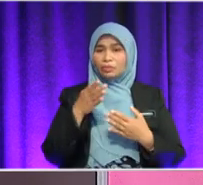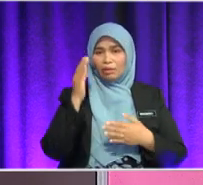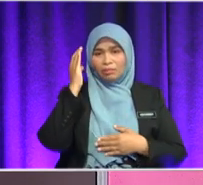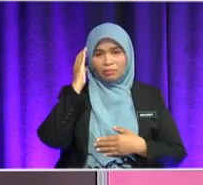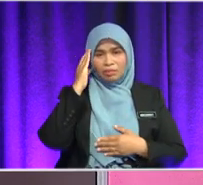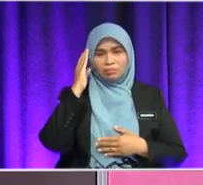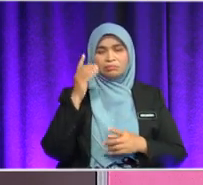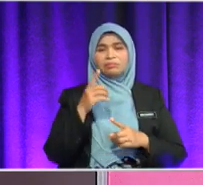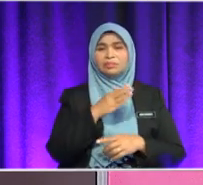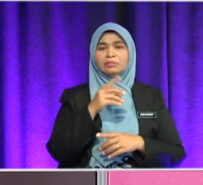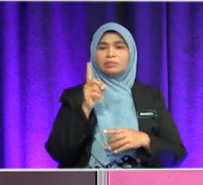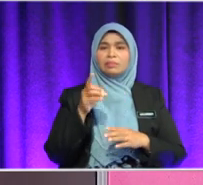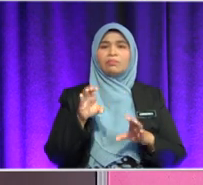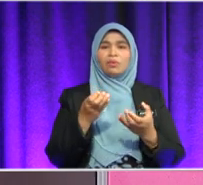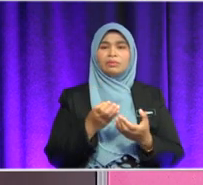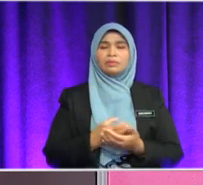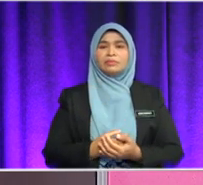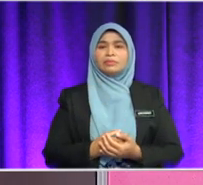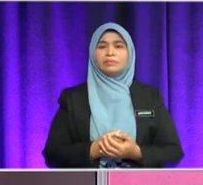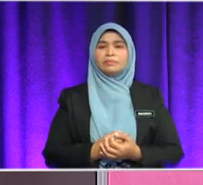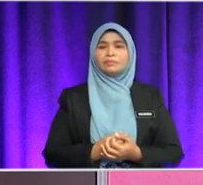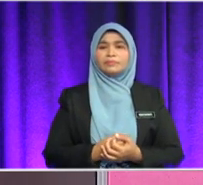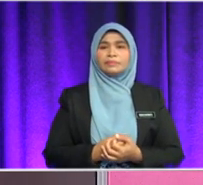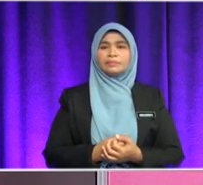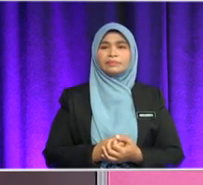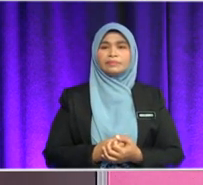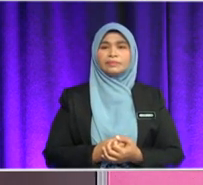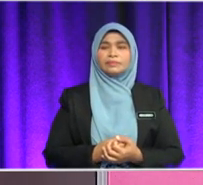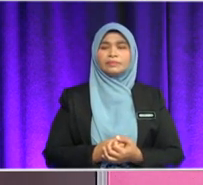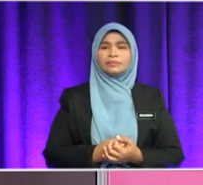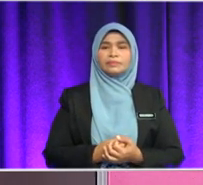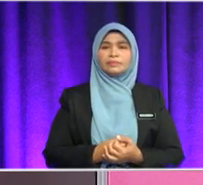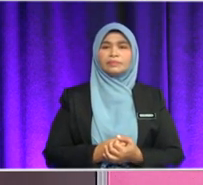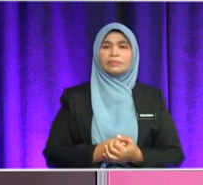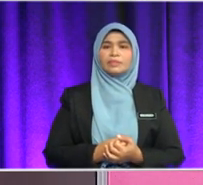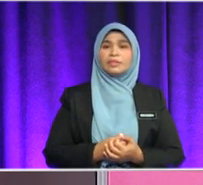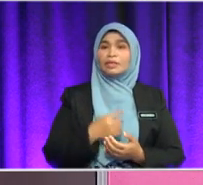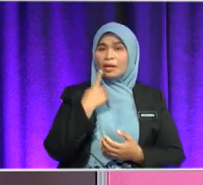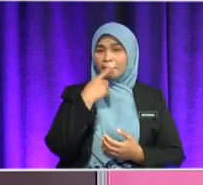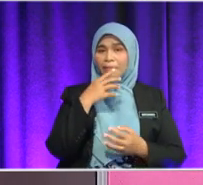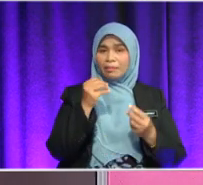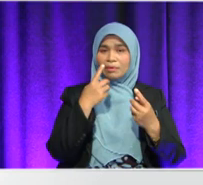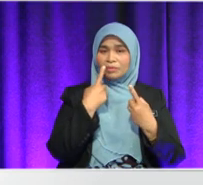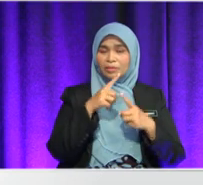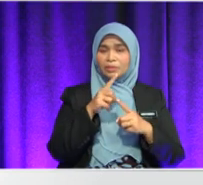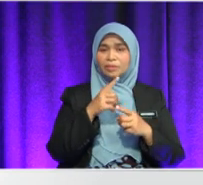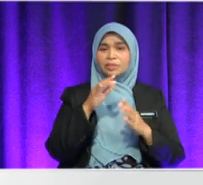buat itu membatalkan itu antara syarat-syaratnya ya di sini ada kawan sini yang enggak jawab